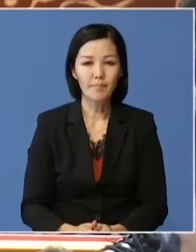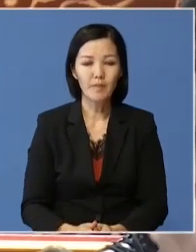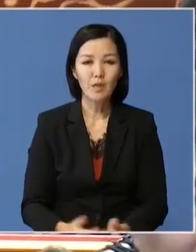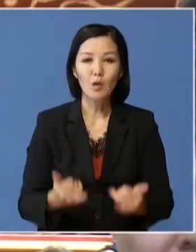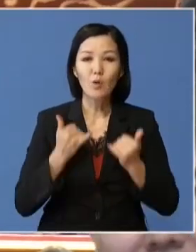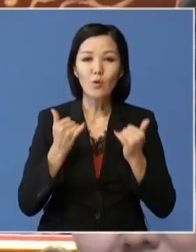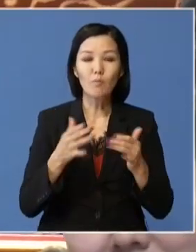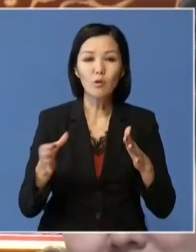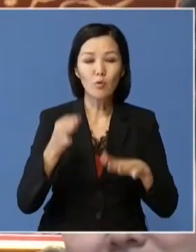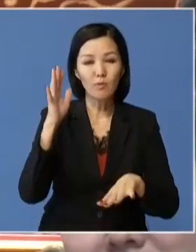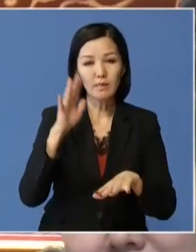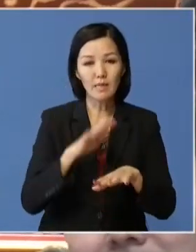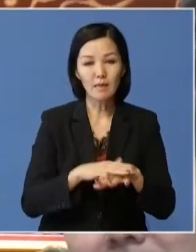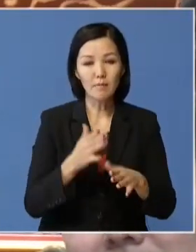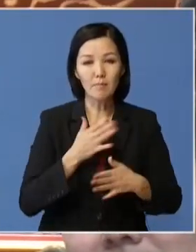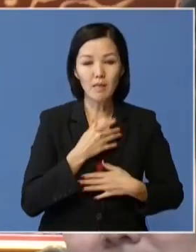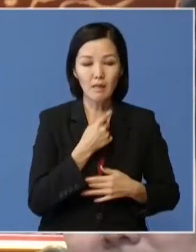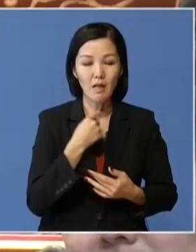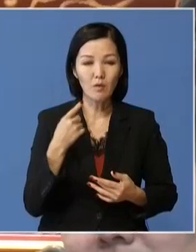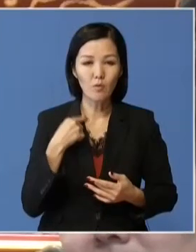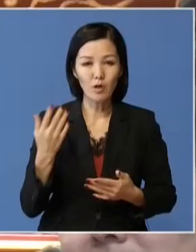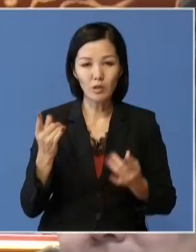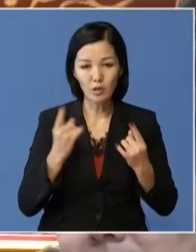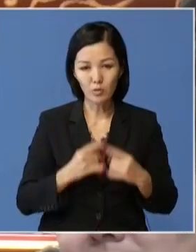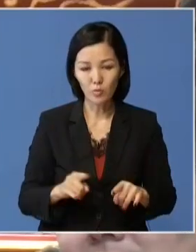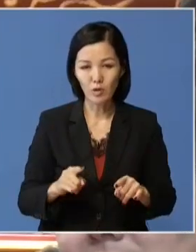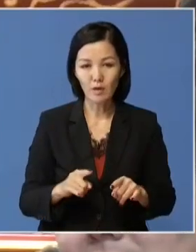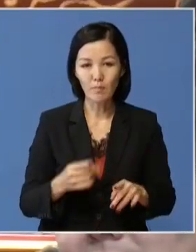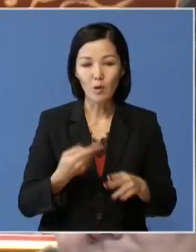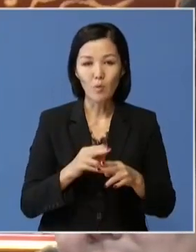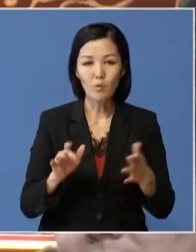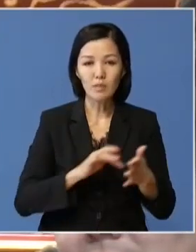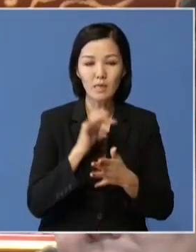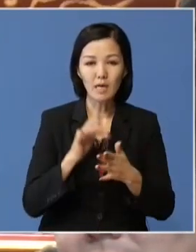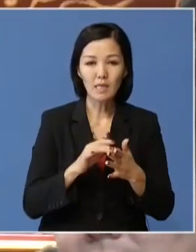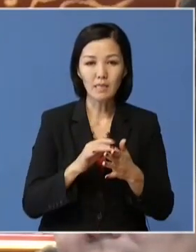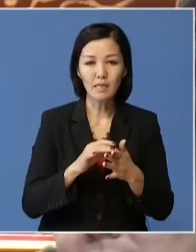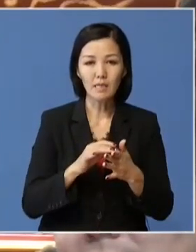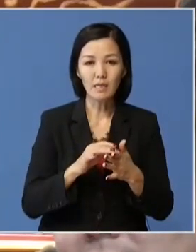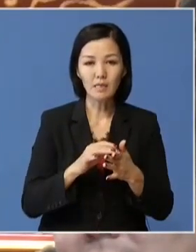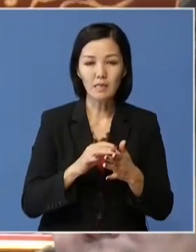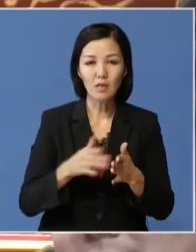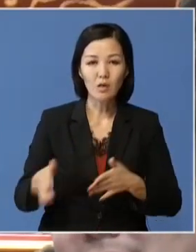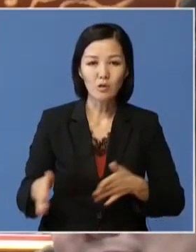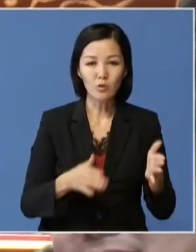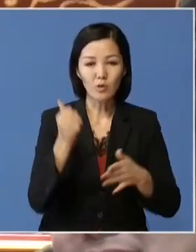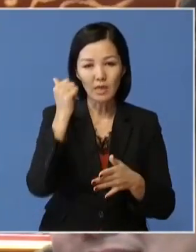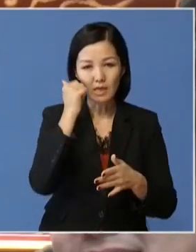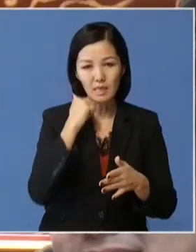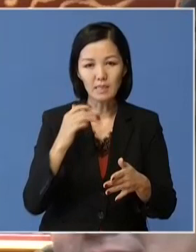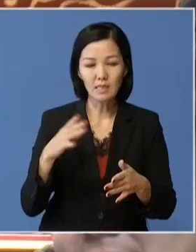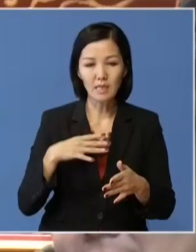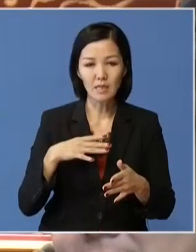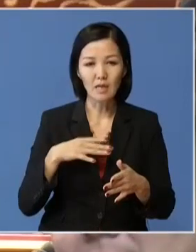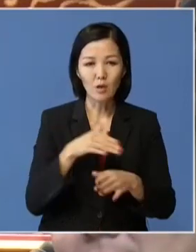Құрметті Амандық Ғаббасұлы, мен Талдықорған қаласының тумасымын. Мен осы қаладан кеткенімде жолдары тозығы жеткен, көшелер қараң